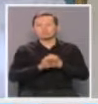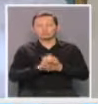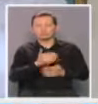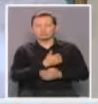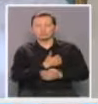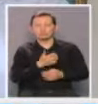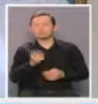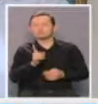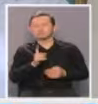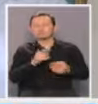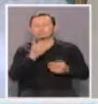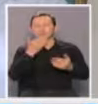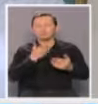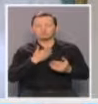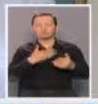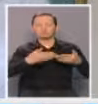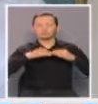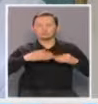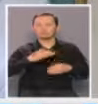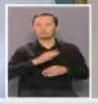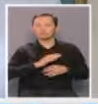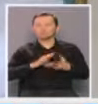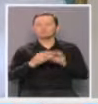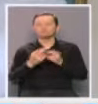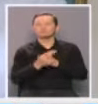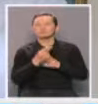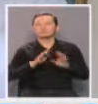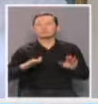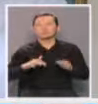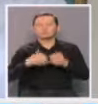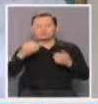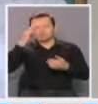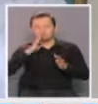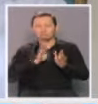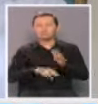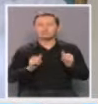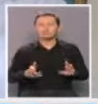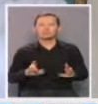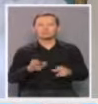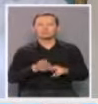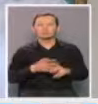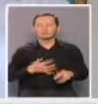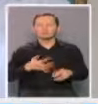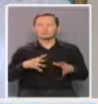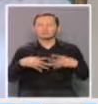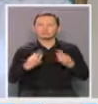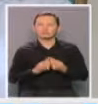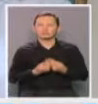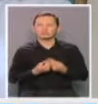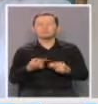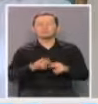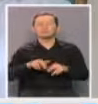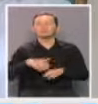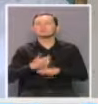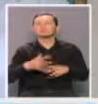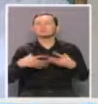процедура. Медиатор дает свои советы. Так он говорит о том, что дети не должны расти без отца. Необходимо сохранить семью. Глава